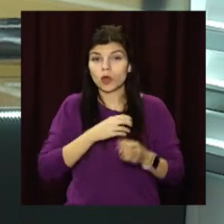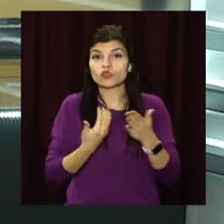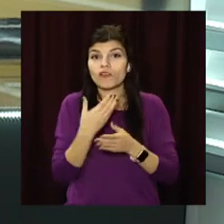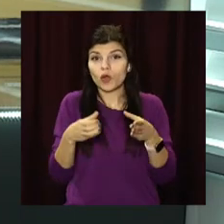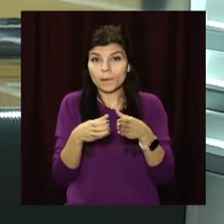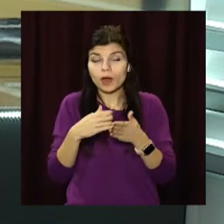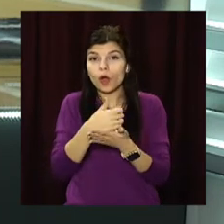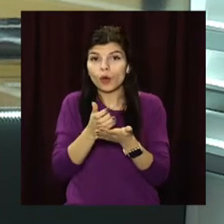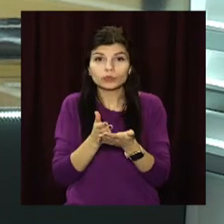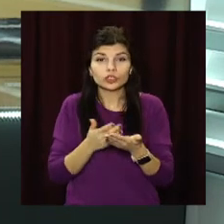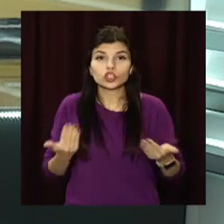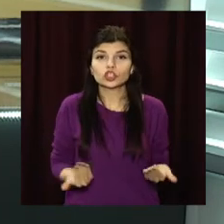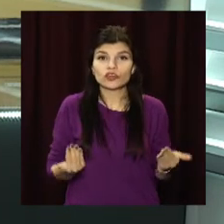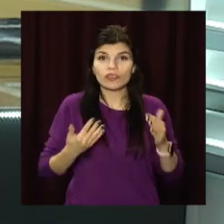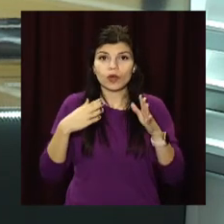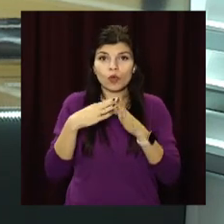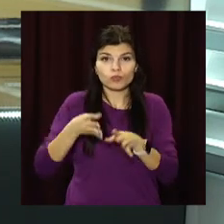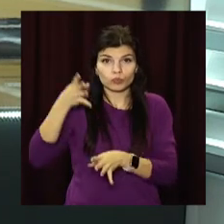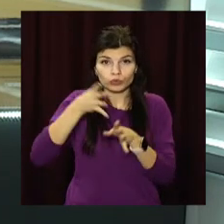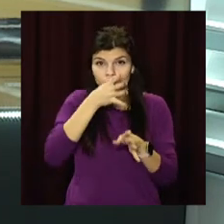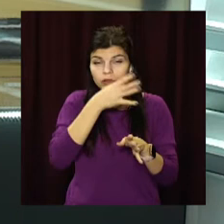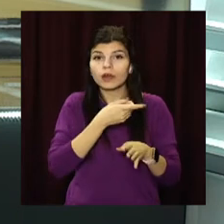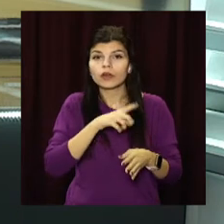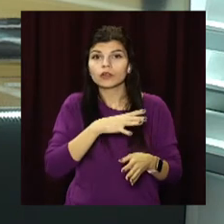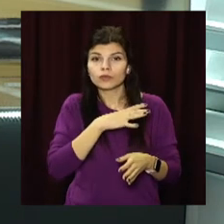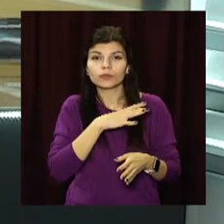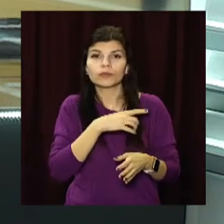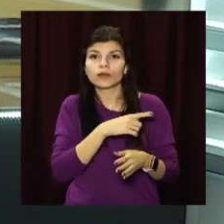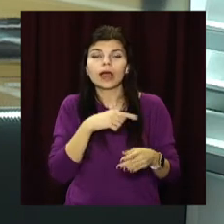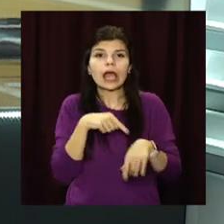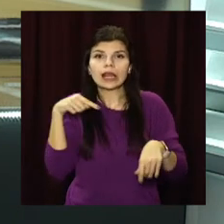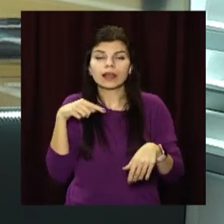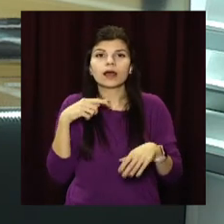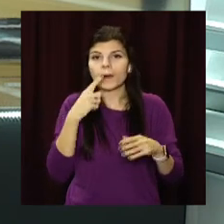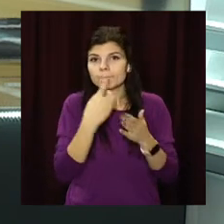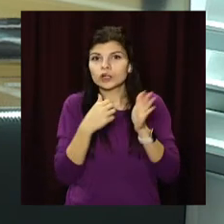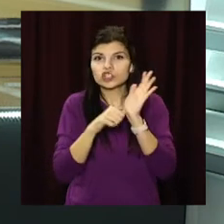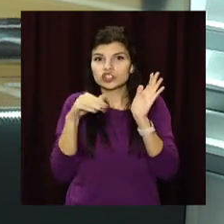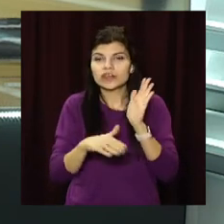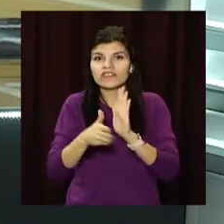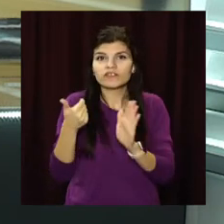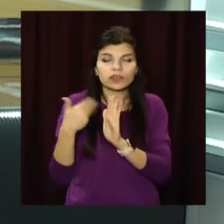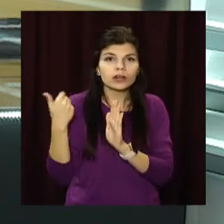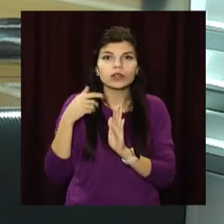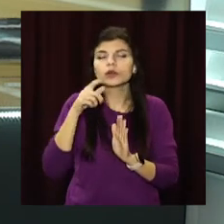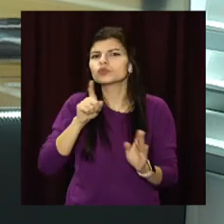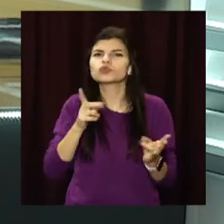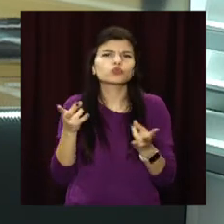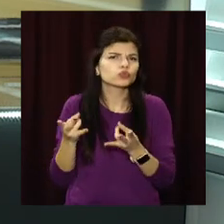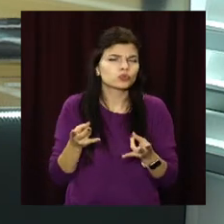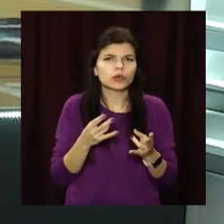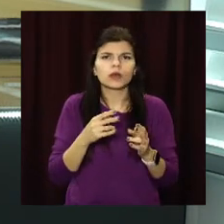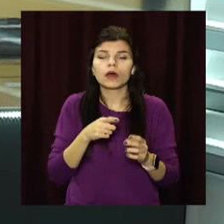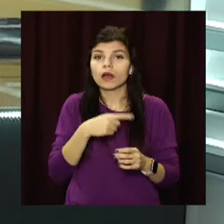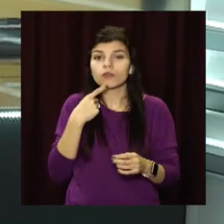компанія з обслуговування житлових будинків. Відтоді аварійна служба вже встигла відреагувати на понад 6 тисяч викликів кам'янчан. У найближчих